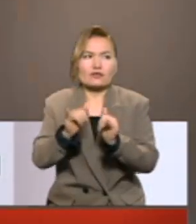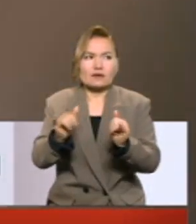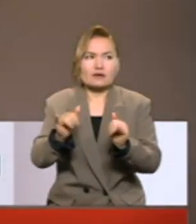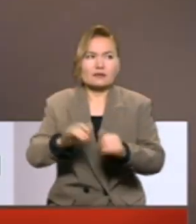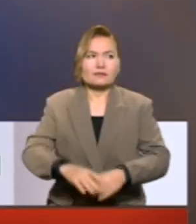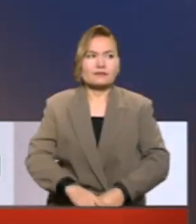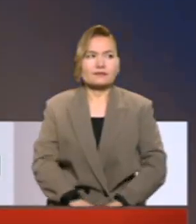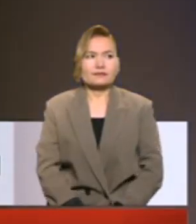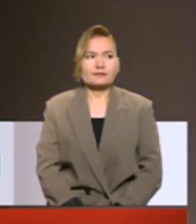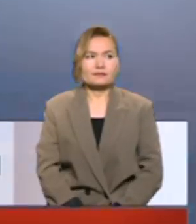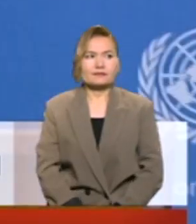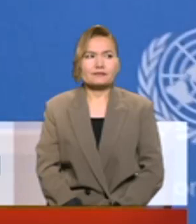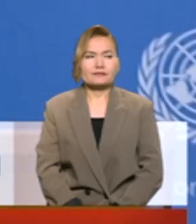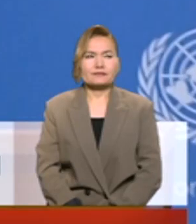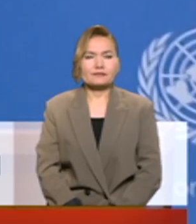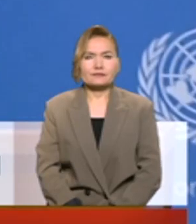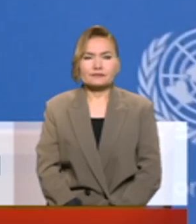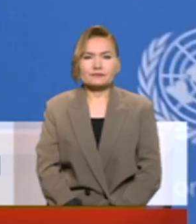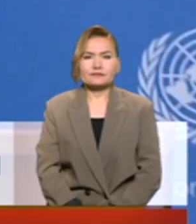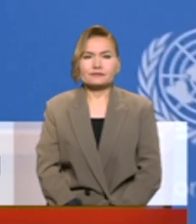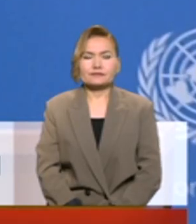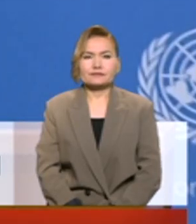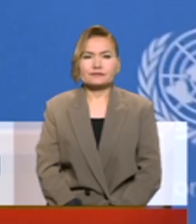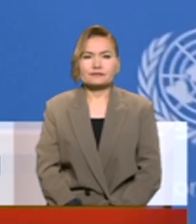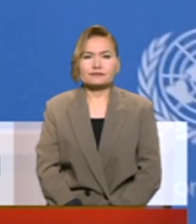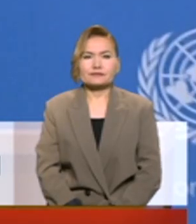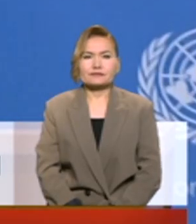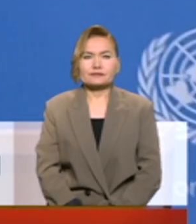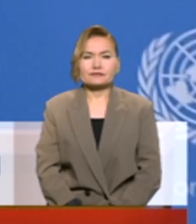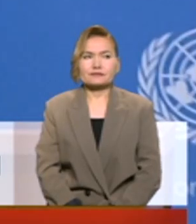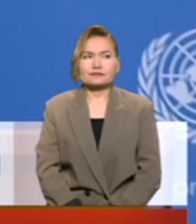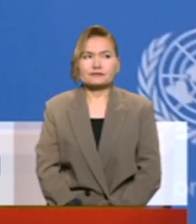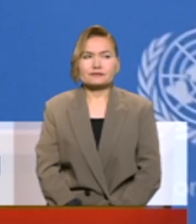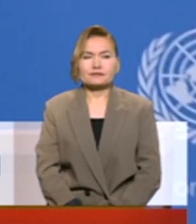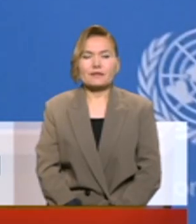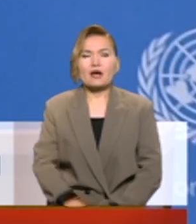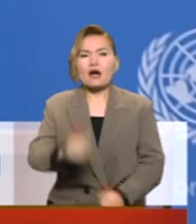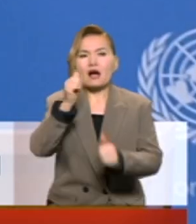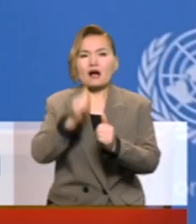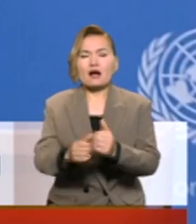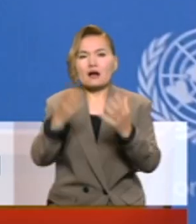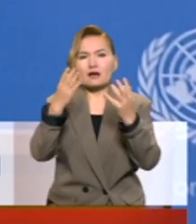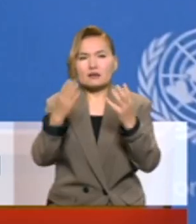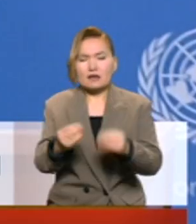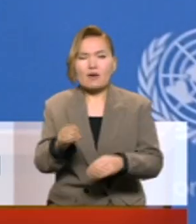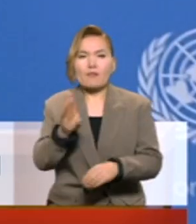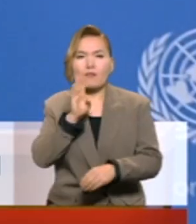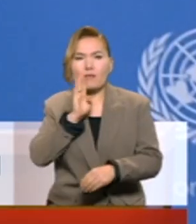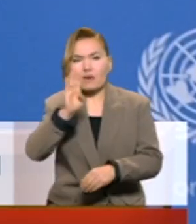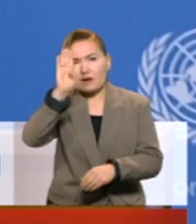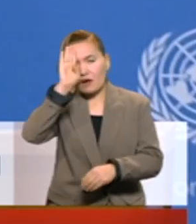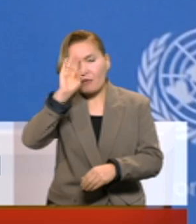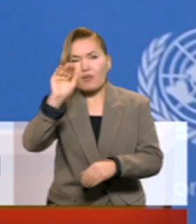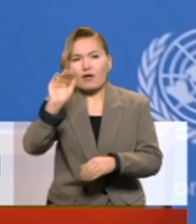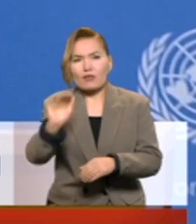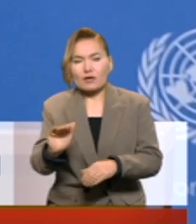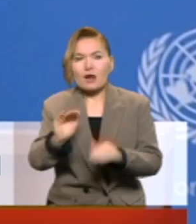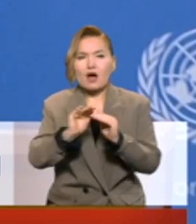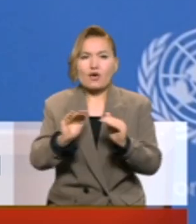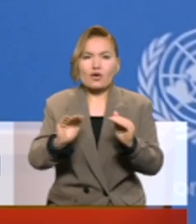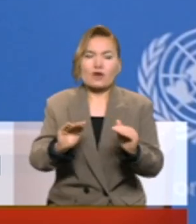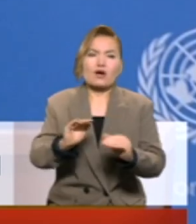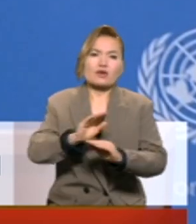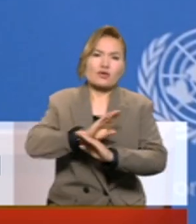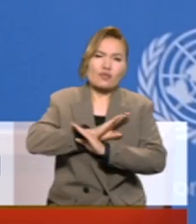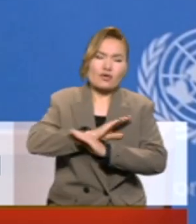мәлімдеді. Газа is becoming a graveyard for children. Күн сайын жүздеген қыз бен бала қаза тауып немесе жараланып жатыр. Төрт